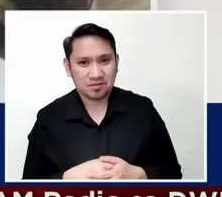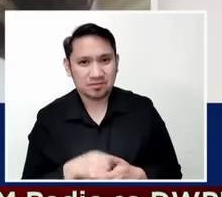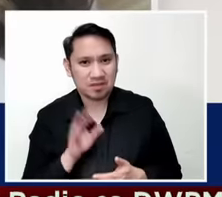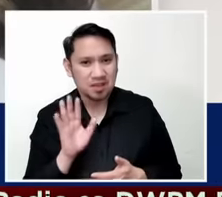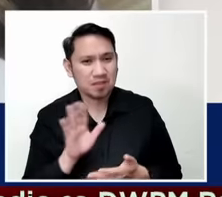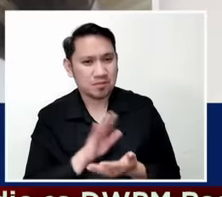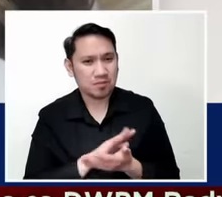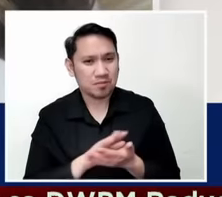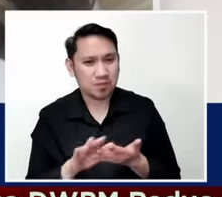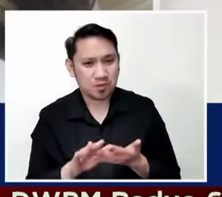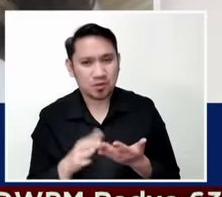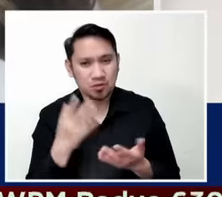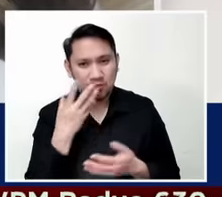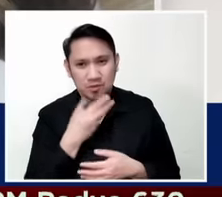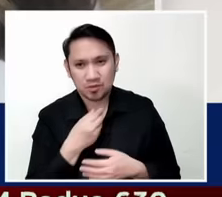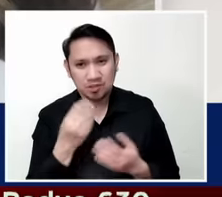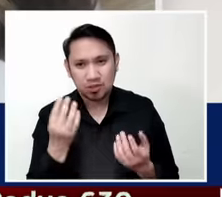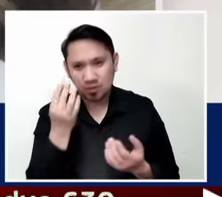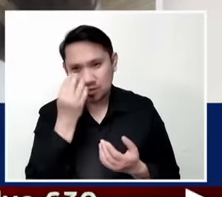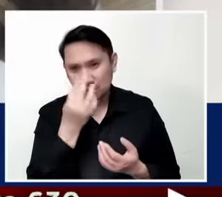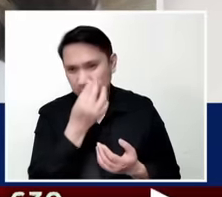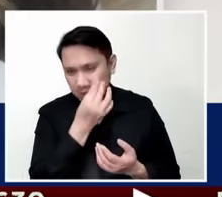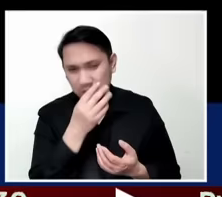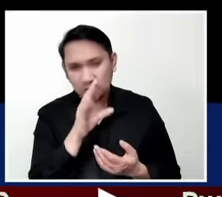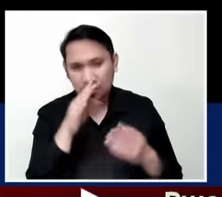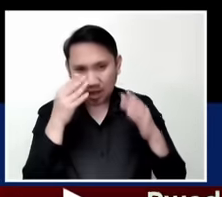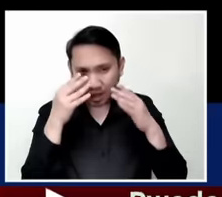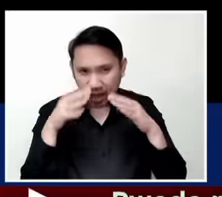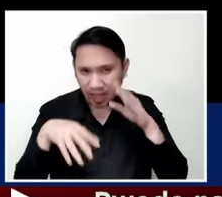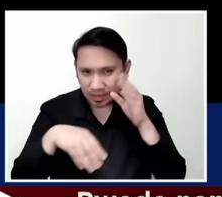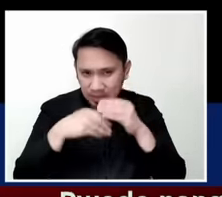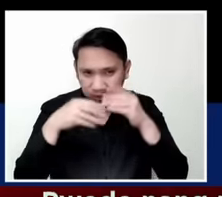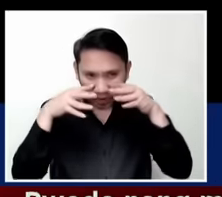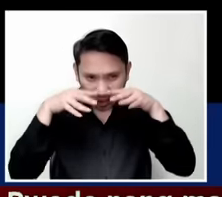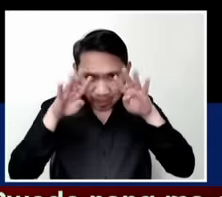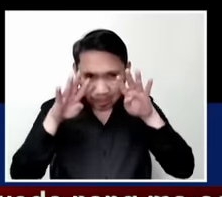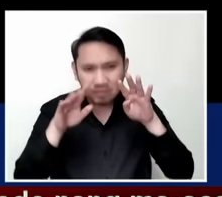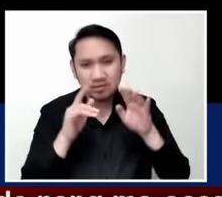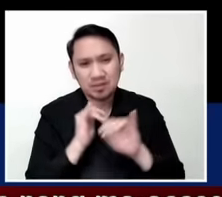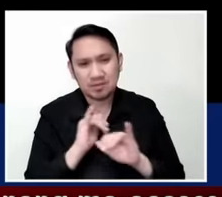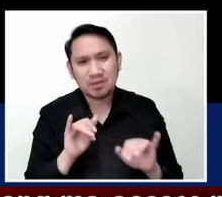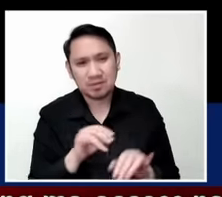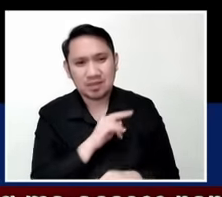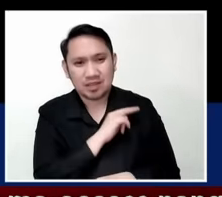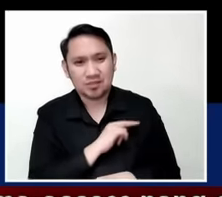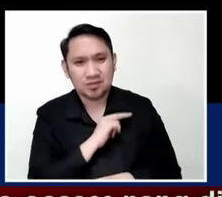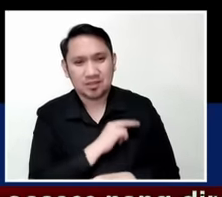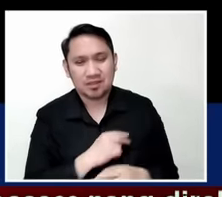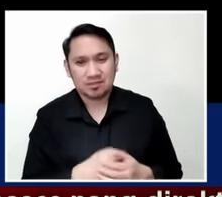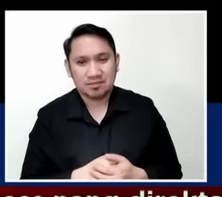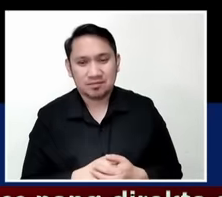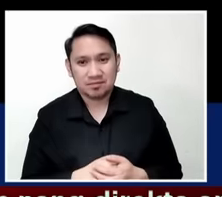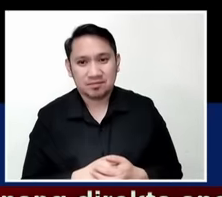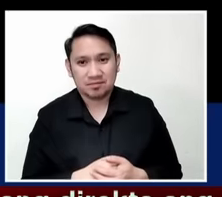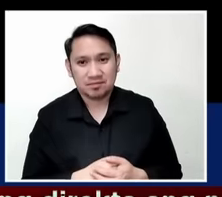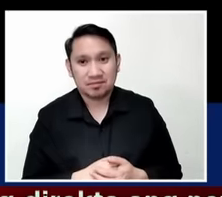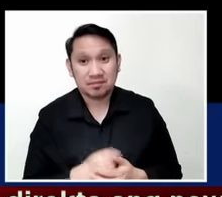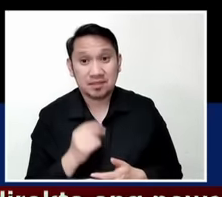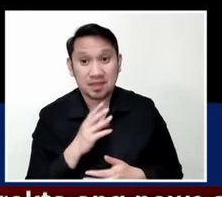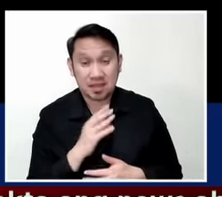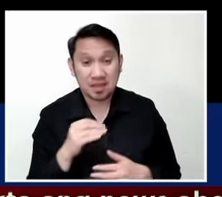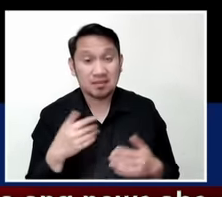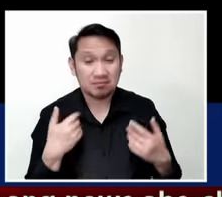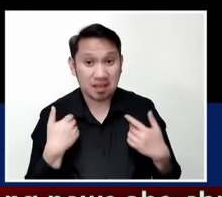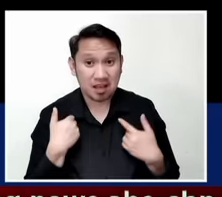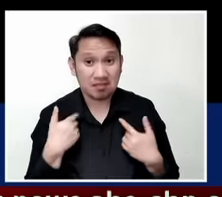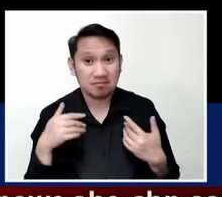pure beauty, no lashes, no contacts, gandang Angelica lang. Kasabay ng kasal, sinalubong na rin nina